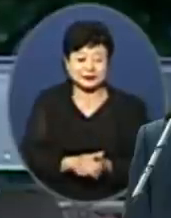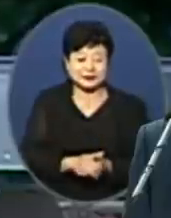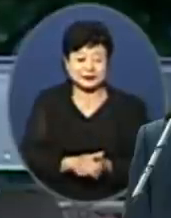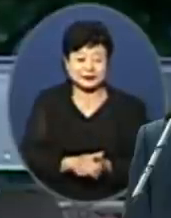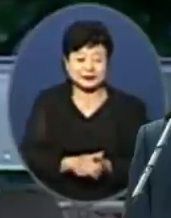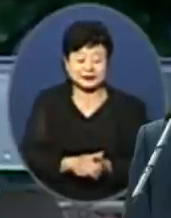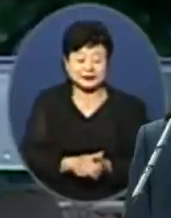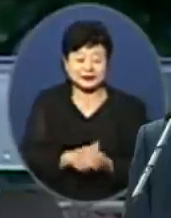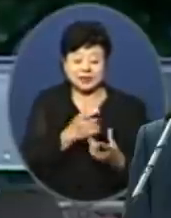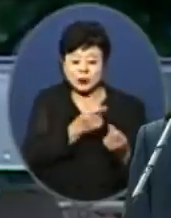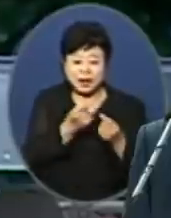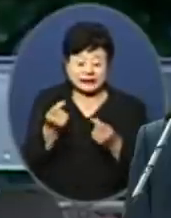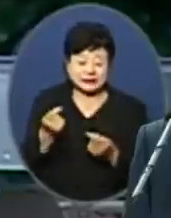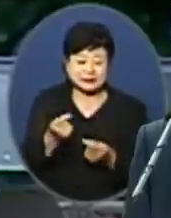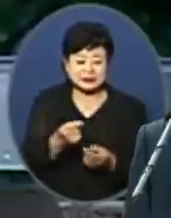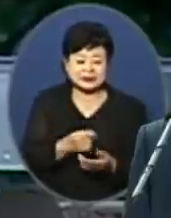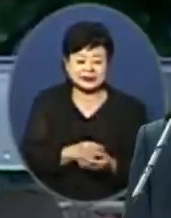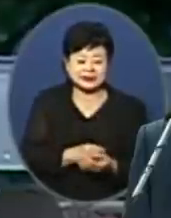이와 같이